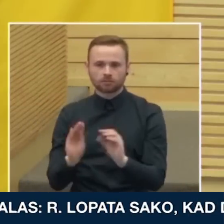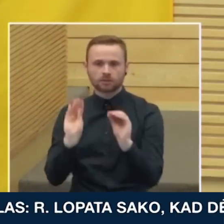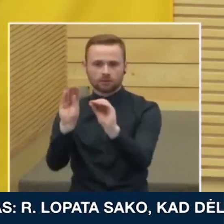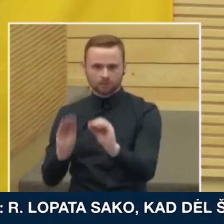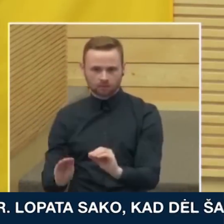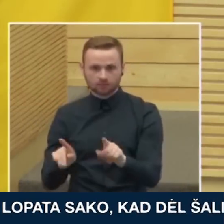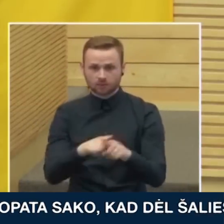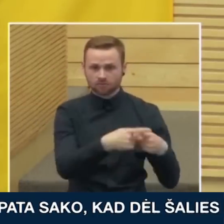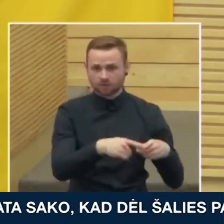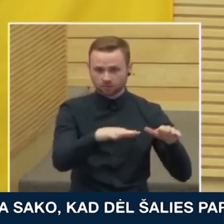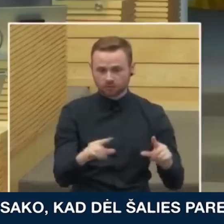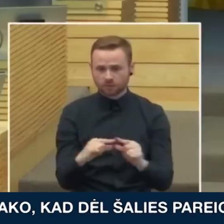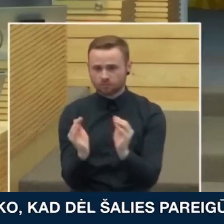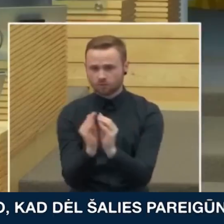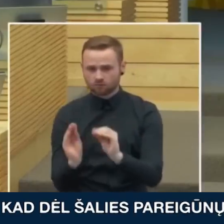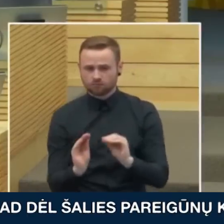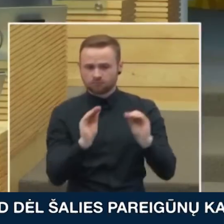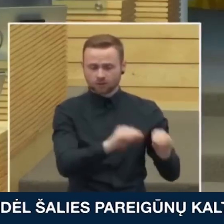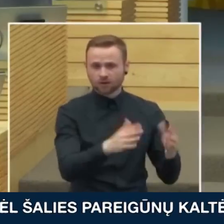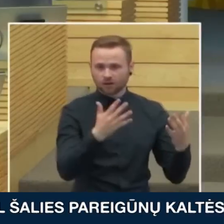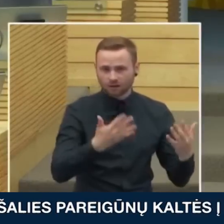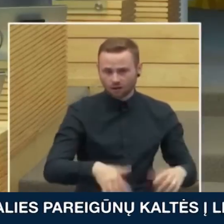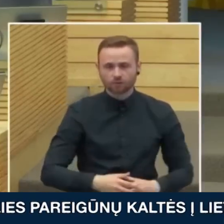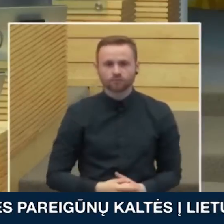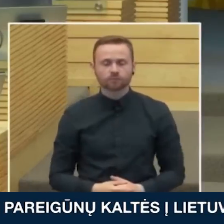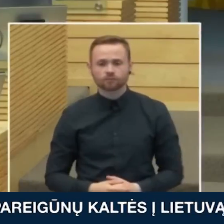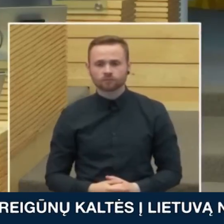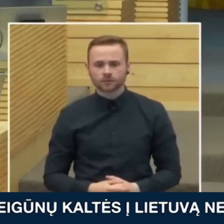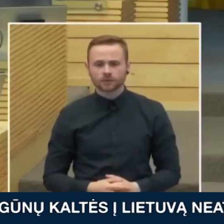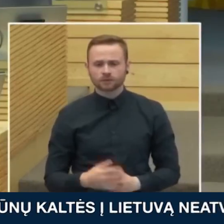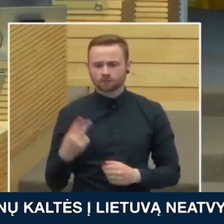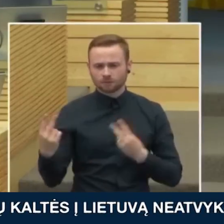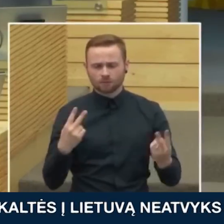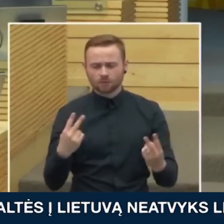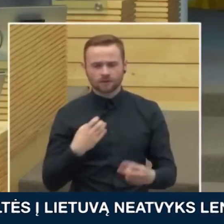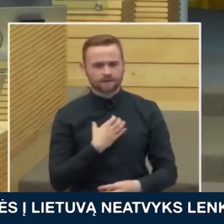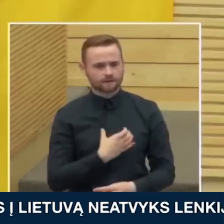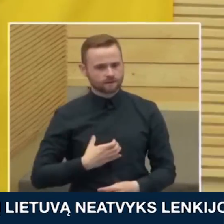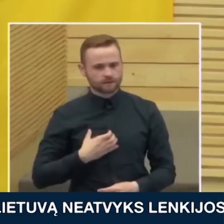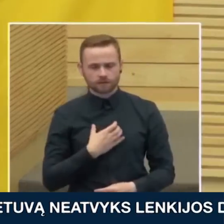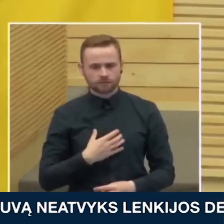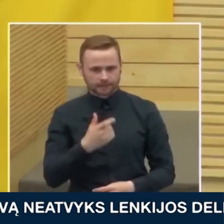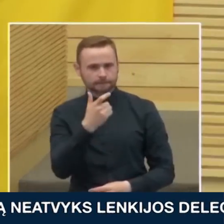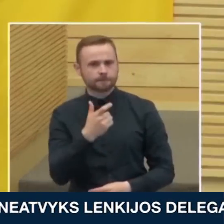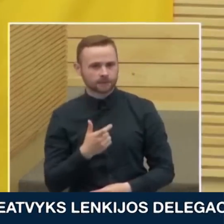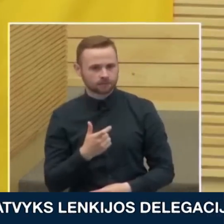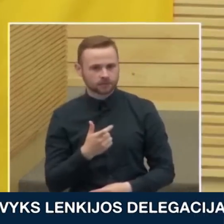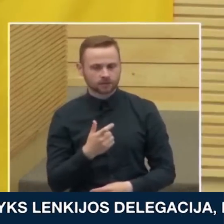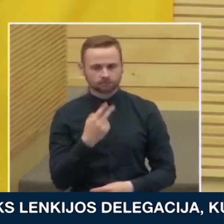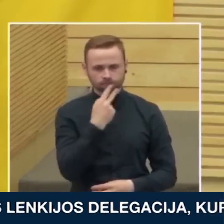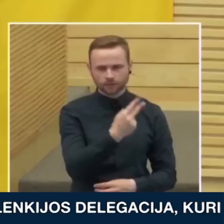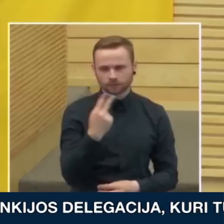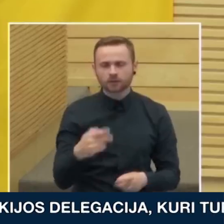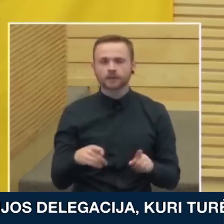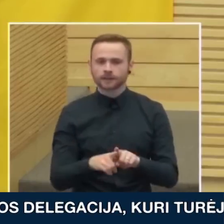dislokuojamas Baltarusijoje. Šios iššūkius turime vertinti rimtai ir atsakingai. Atitinkamai ir